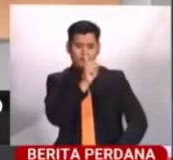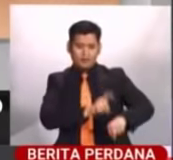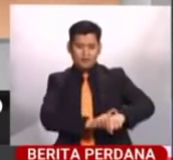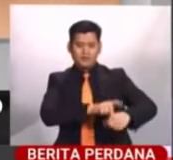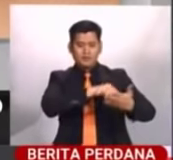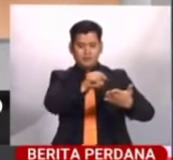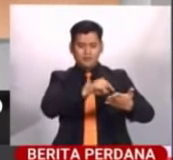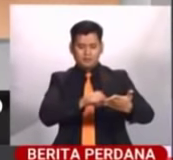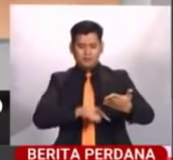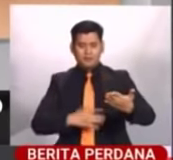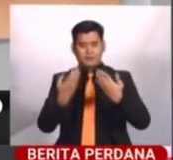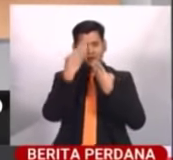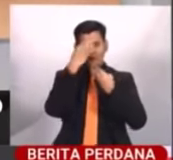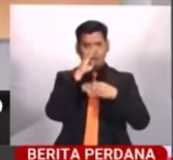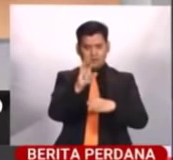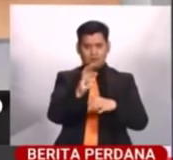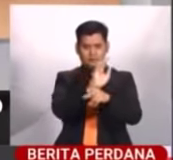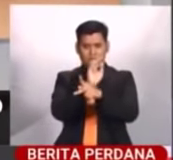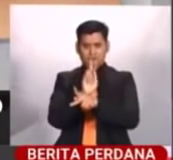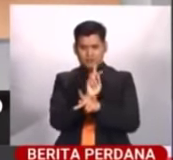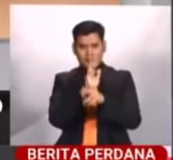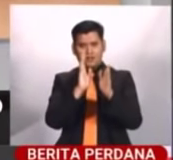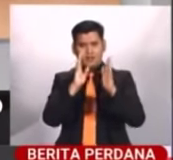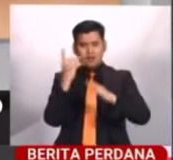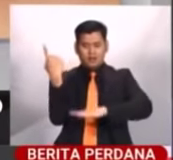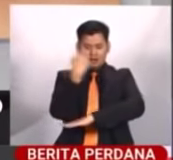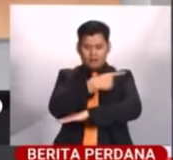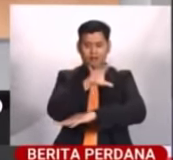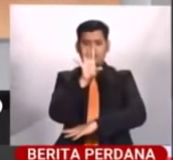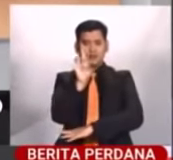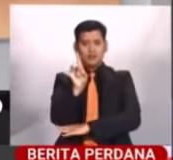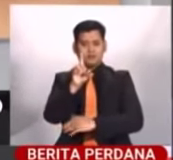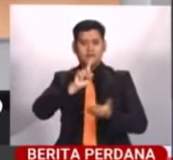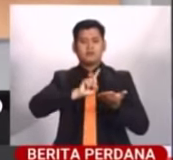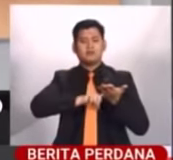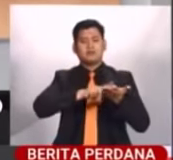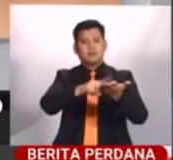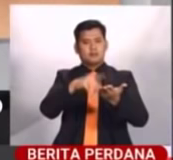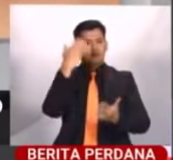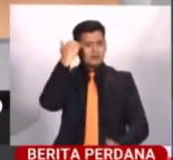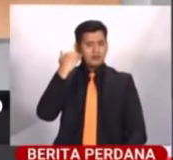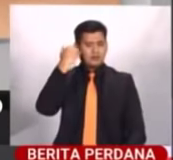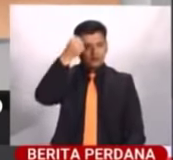ketika pemeriksaan balas pihak pembelaan pada hari ke-8 perbicaraan kes rasuah